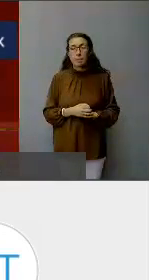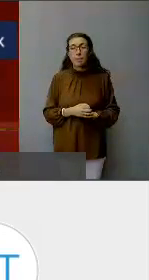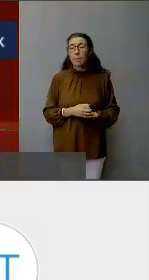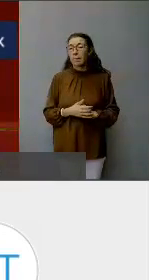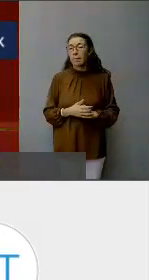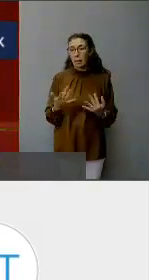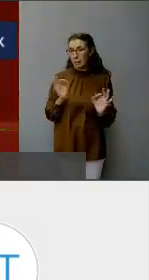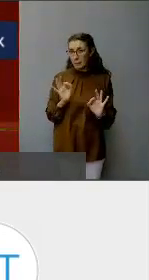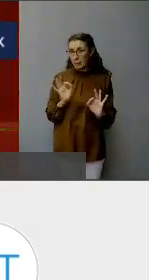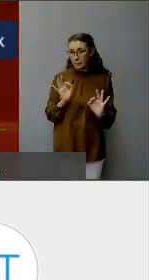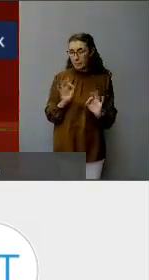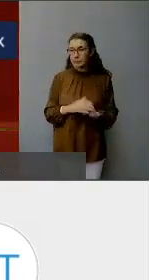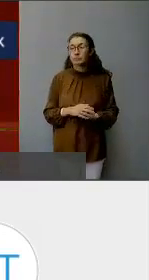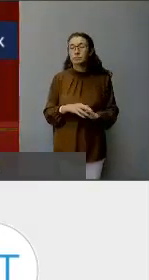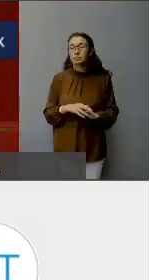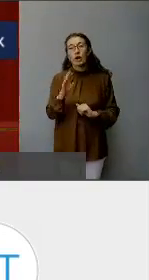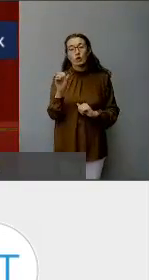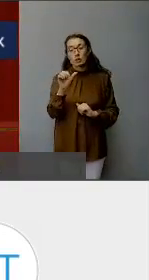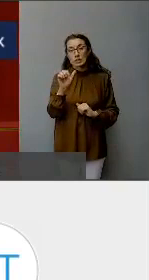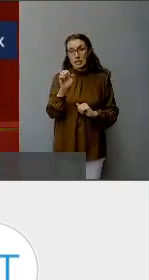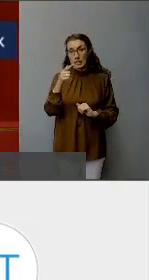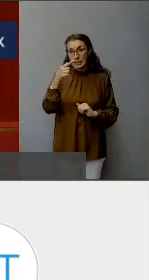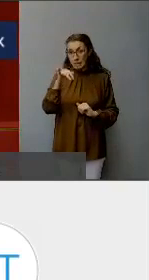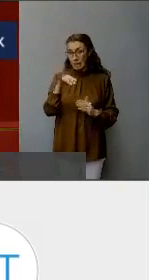cioè rossetti